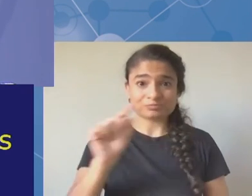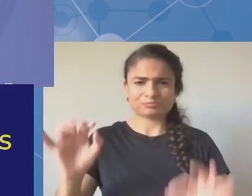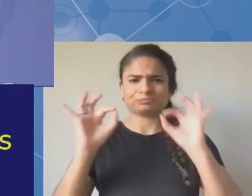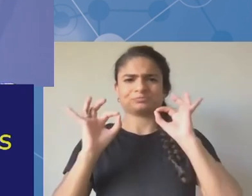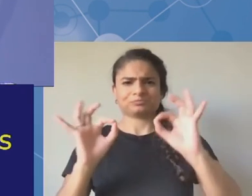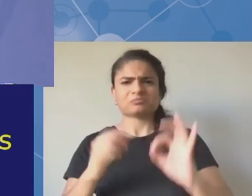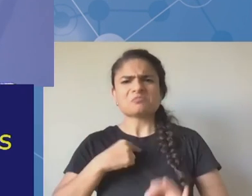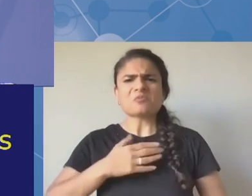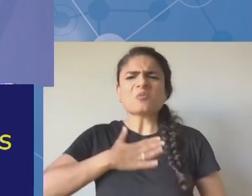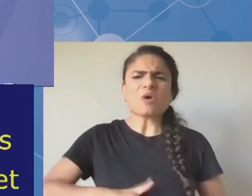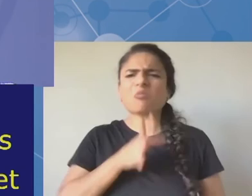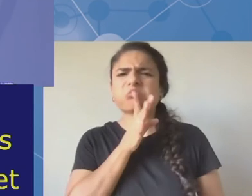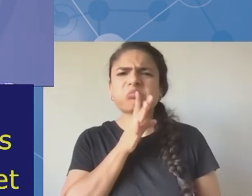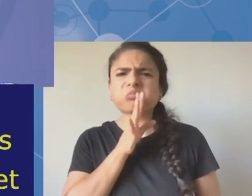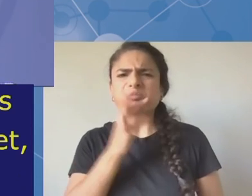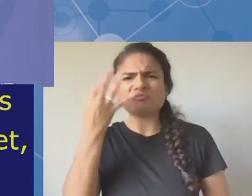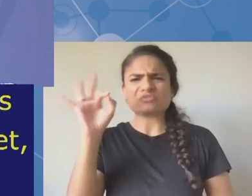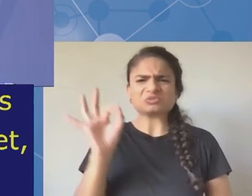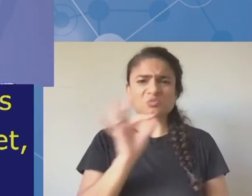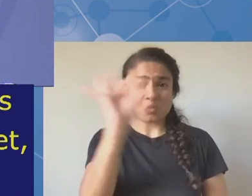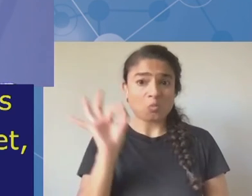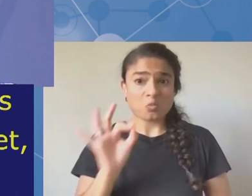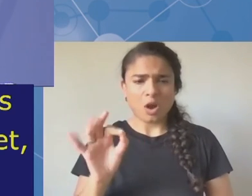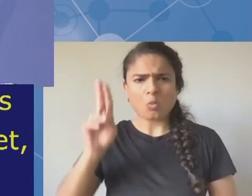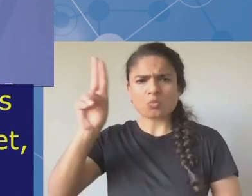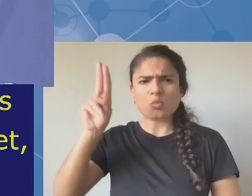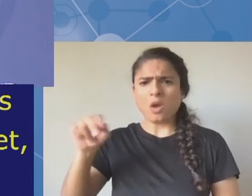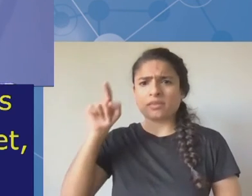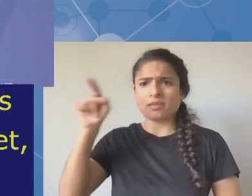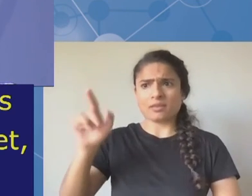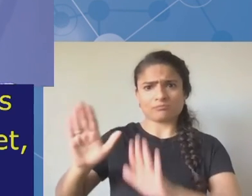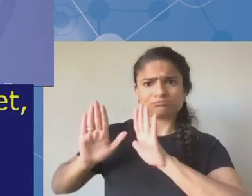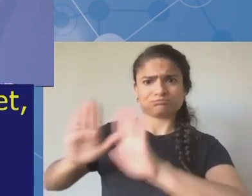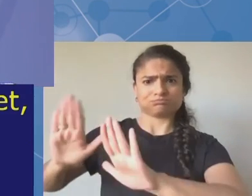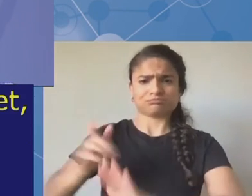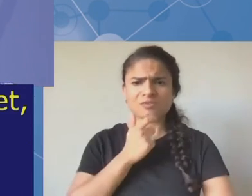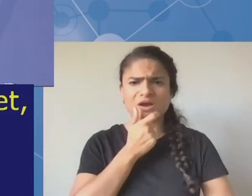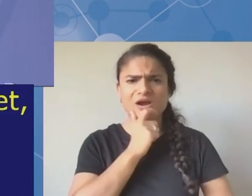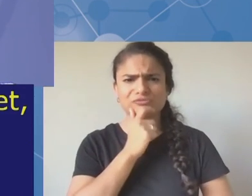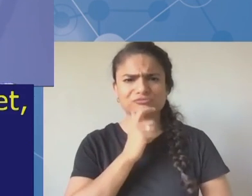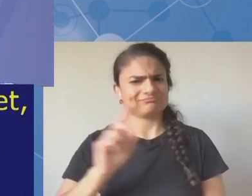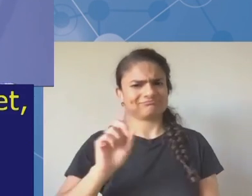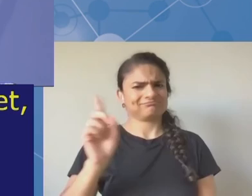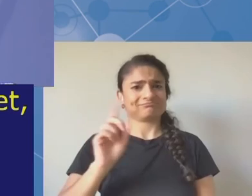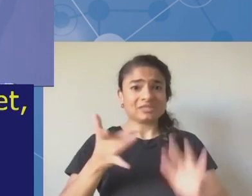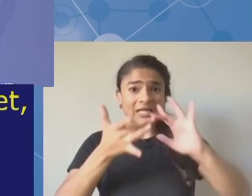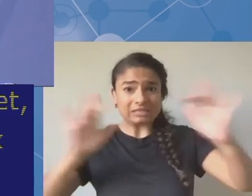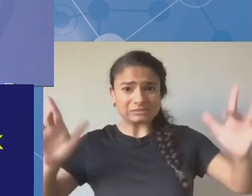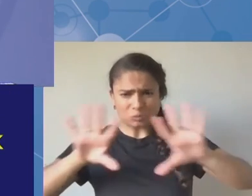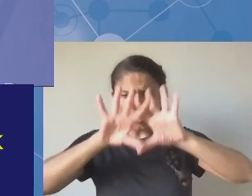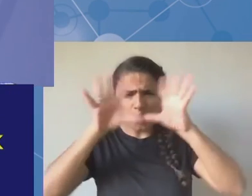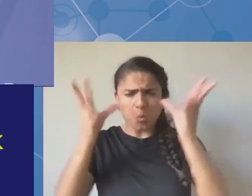В интернете мы все слышим английский. Конечно, это не обязательно. Давайте сделаем что-нибудь для того,